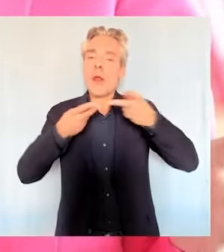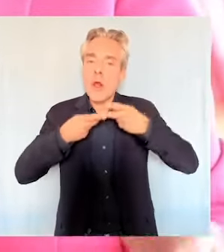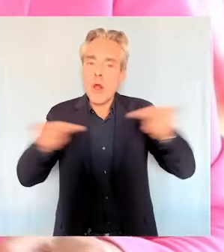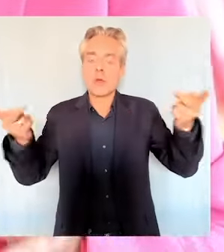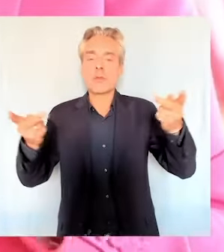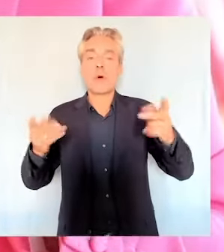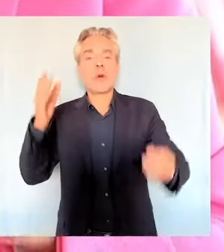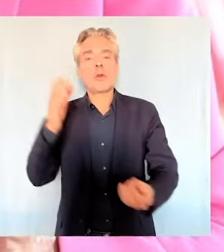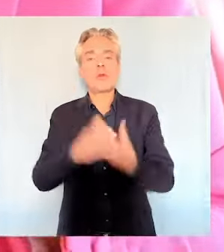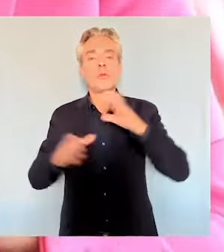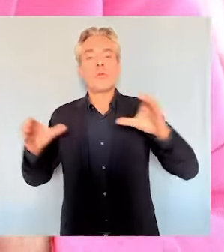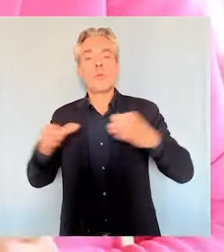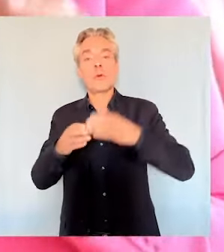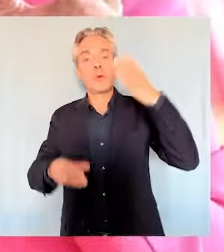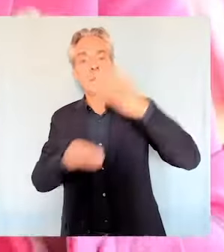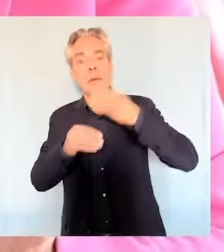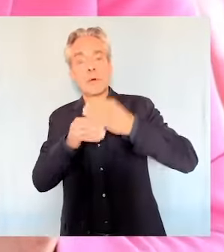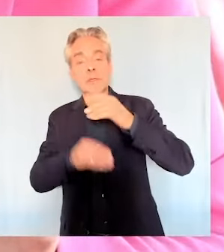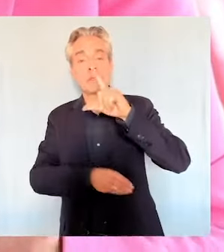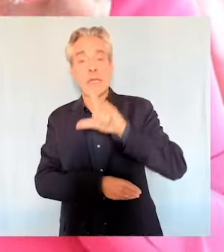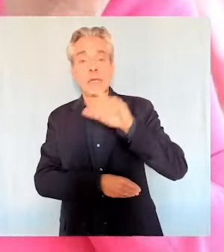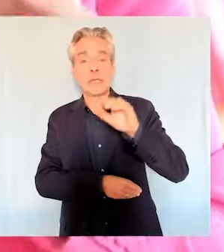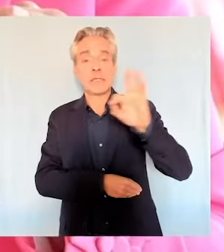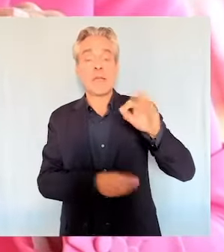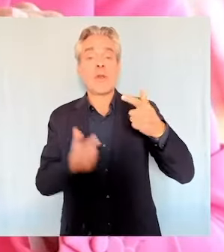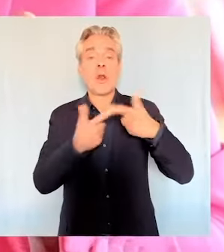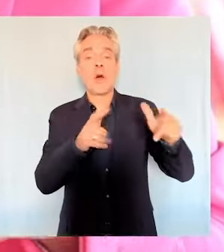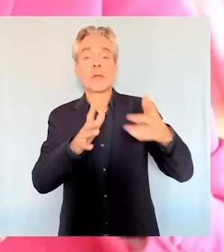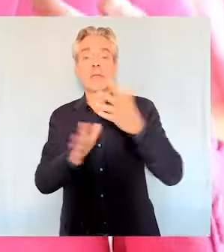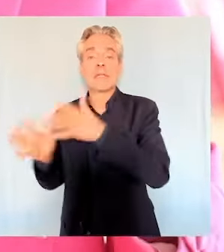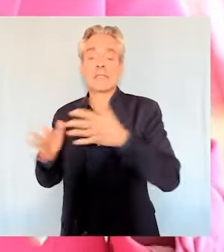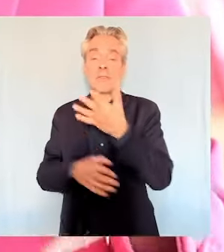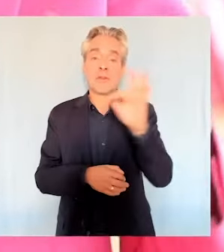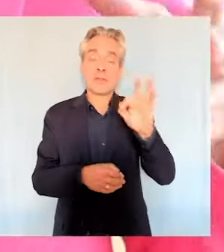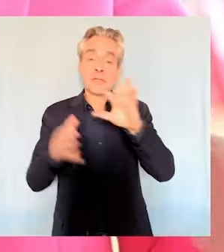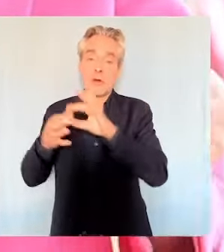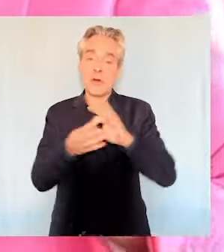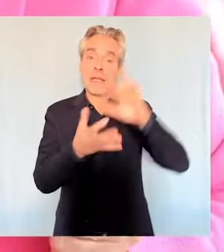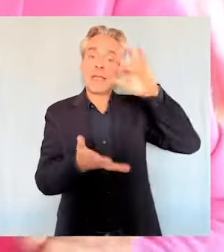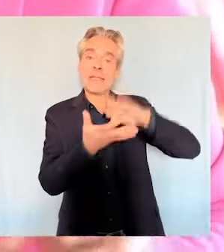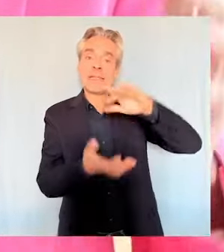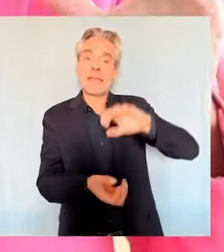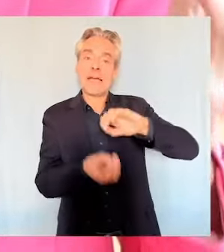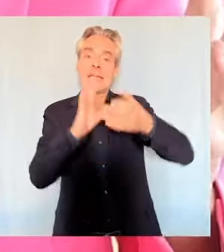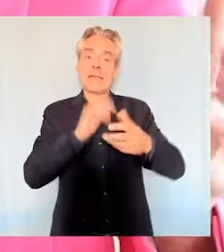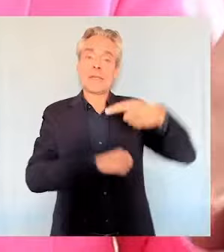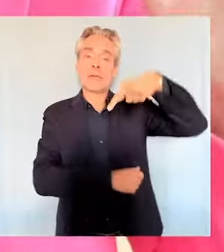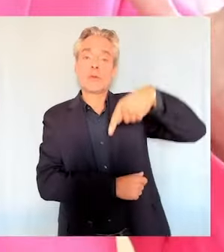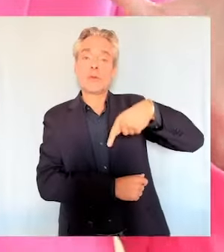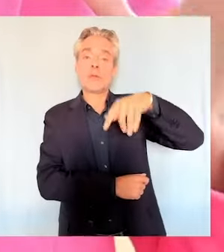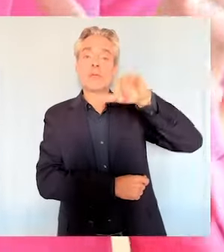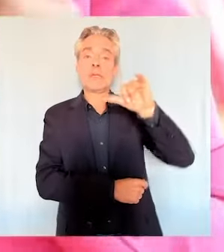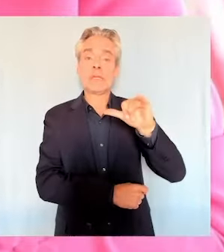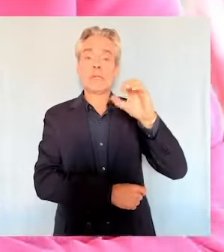lancement d'un module d'apprentissage de la langue des signes française sur notre plateforme internet Kioz.